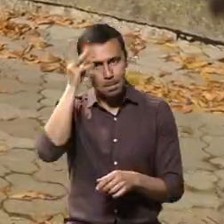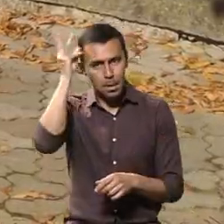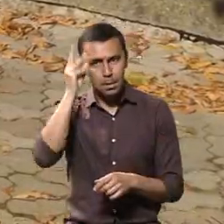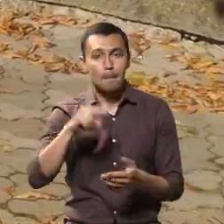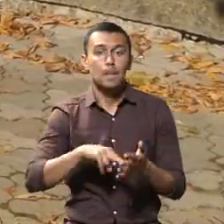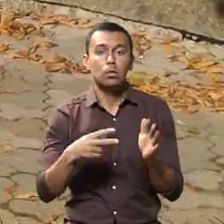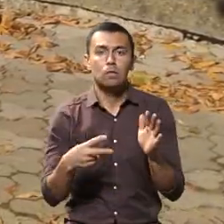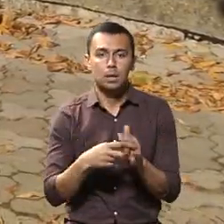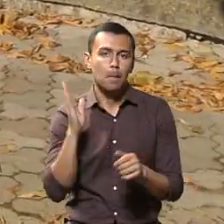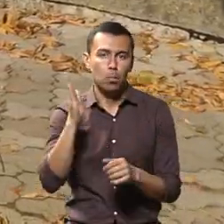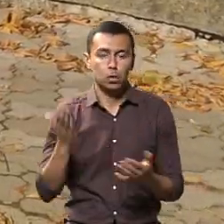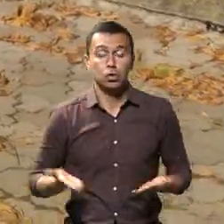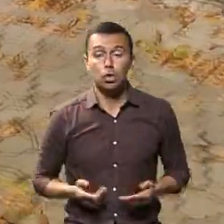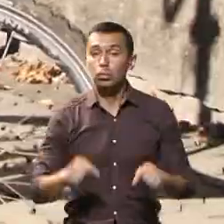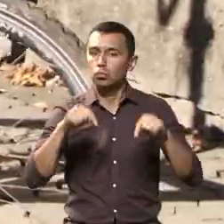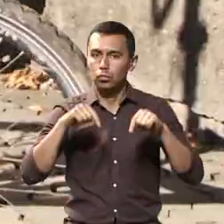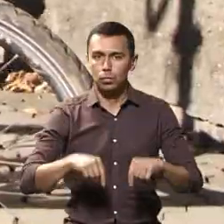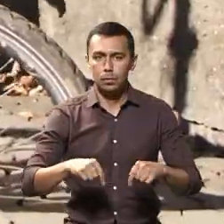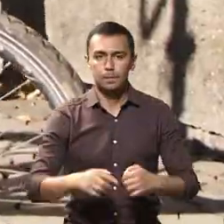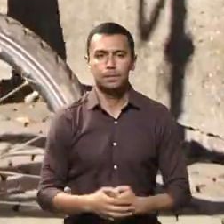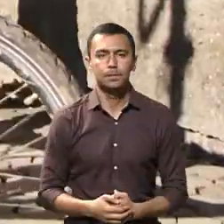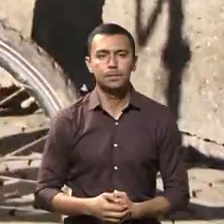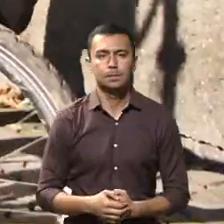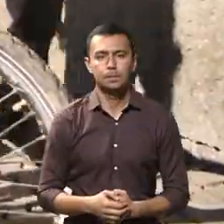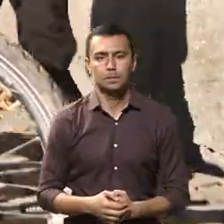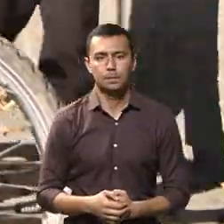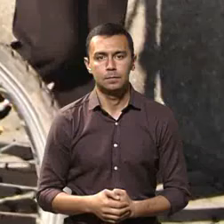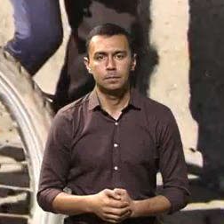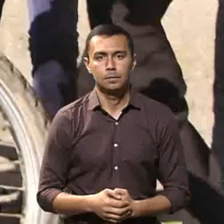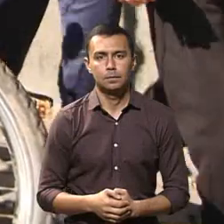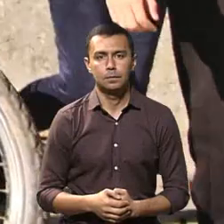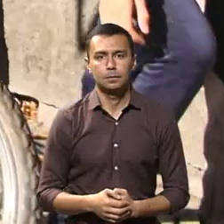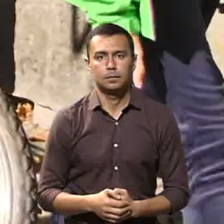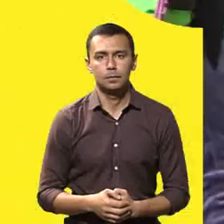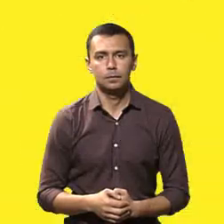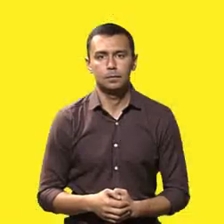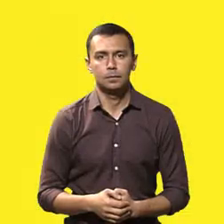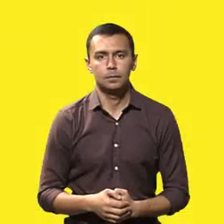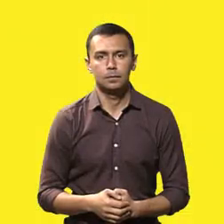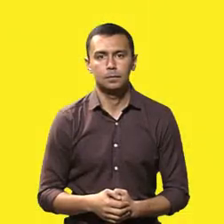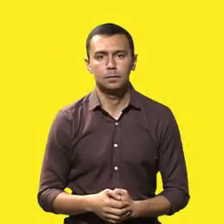і планувати майбутнє життя тут. Валерія Ковальчук, Юрій Чорний. Новини на Суспільному. Хмельниччина.